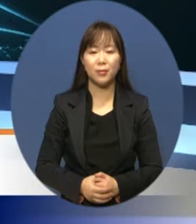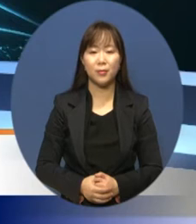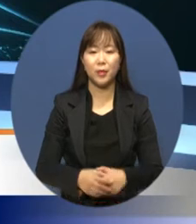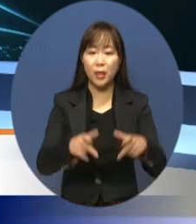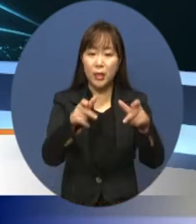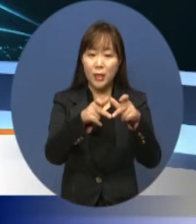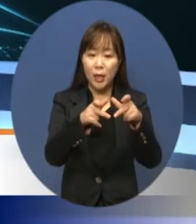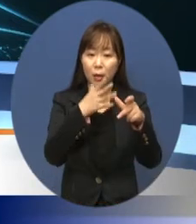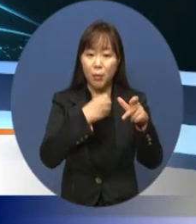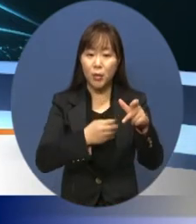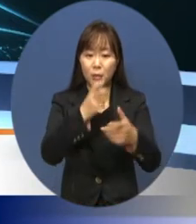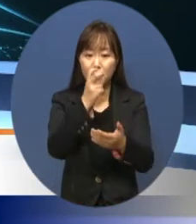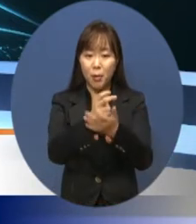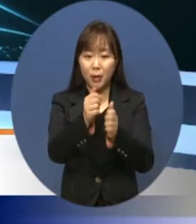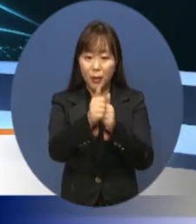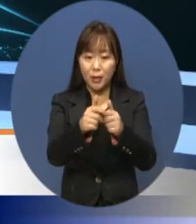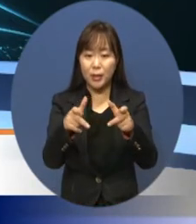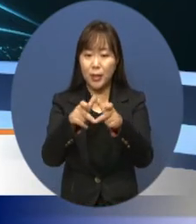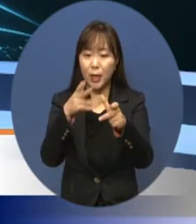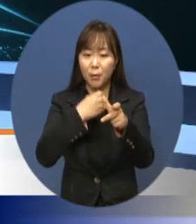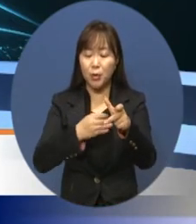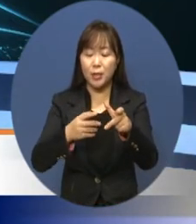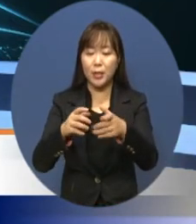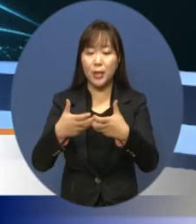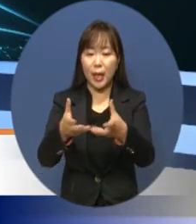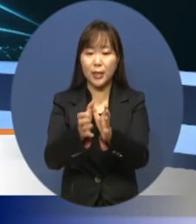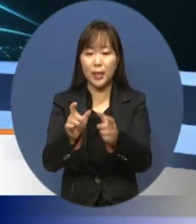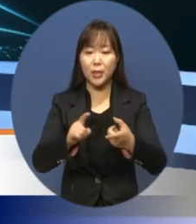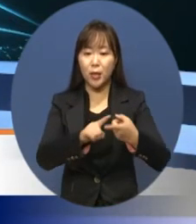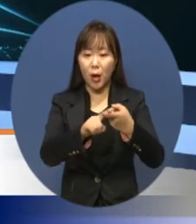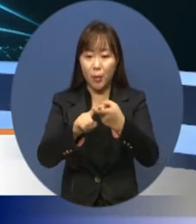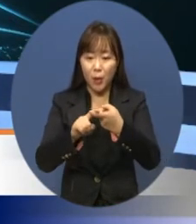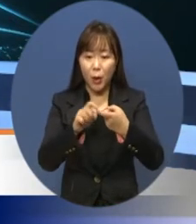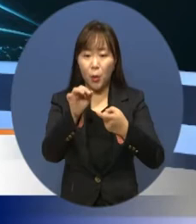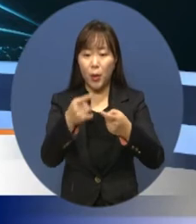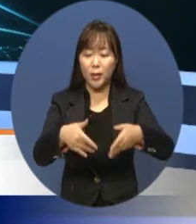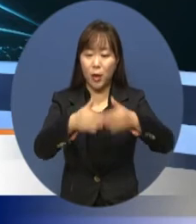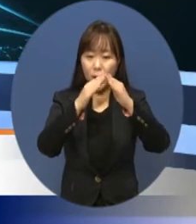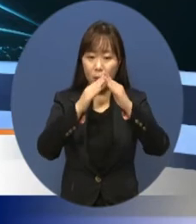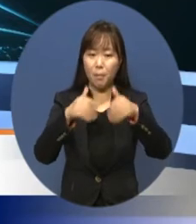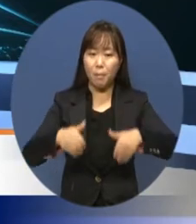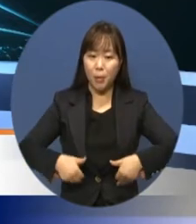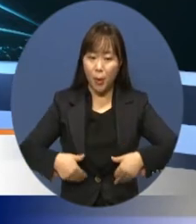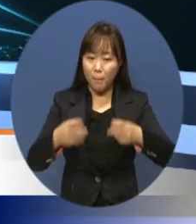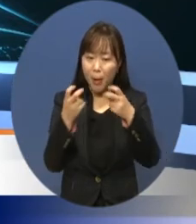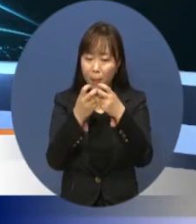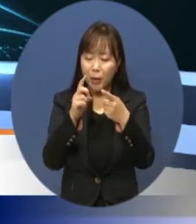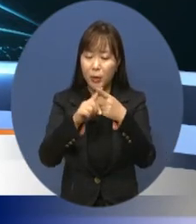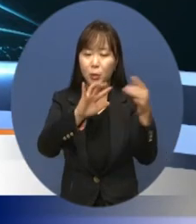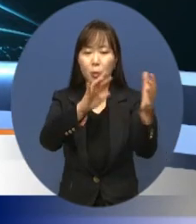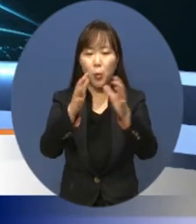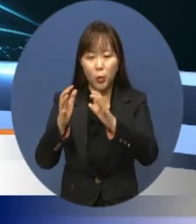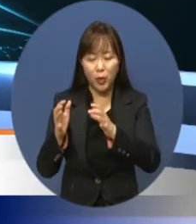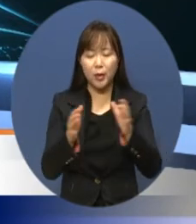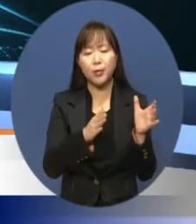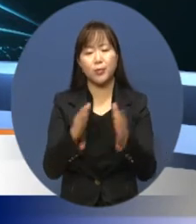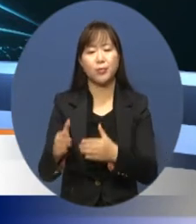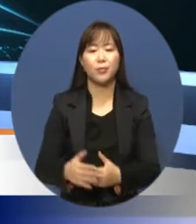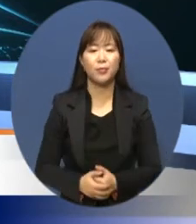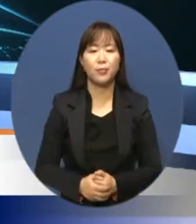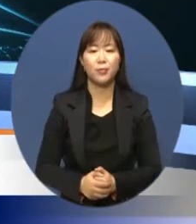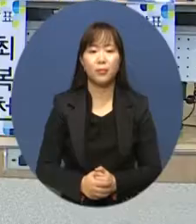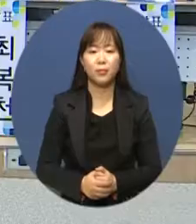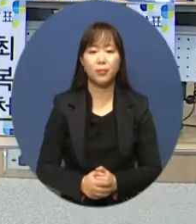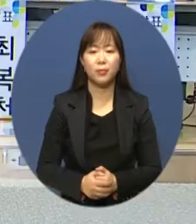장애인복지 법에 따른 장애인 복지 단체 협의회 설립의 필요성과 방안에 대해 논의하는 자리가 마련됐습니다